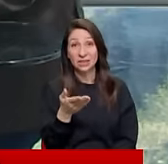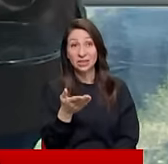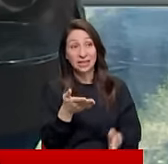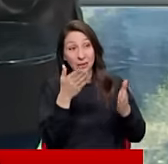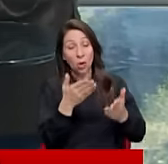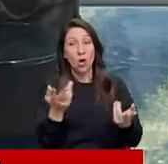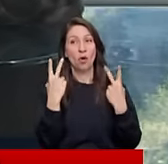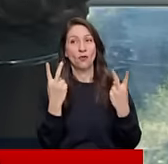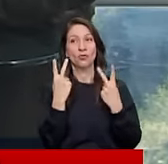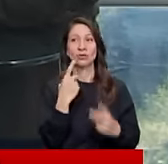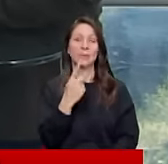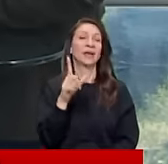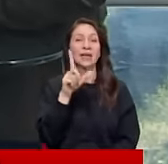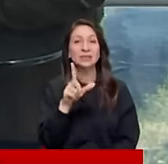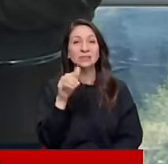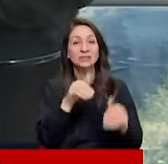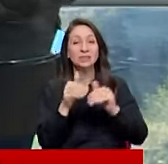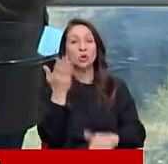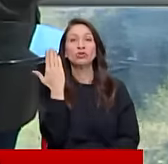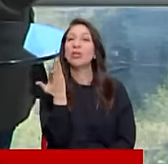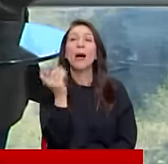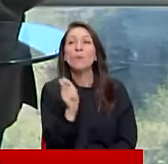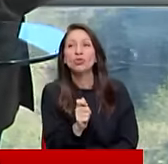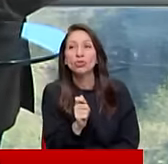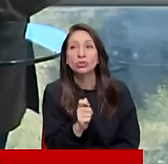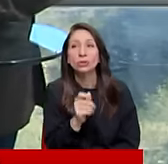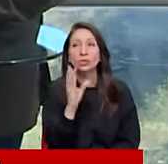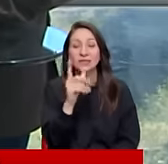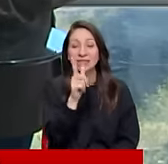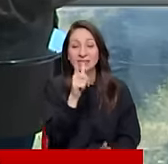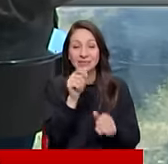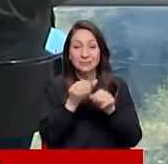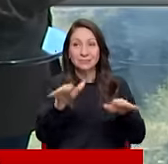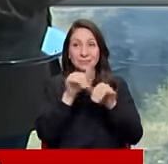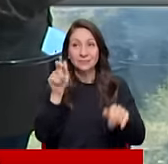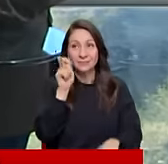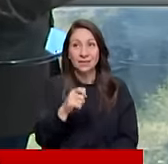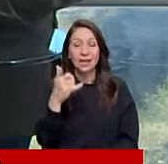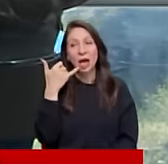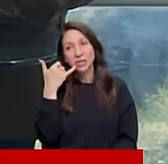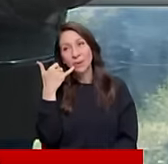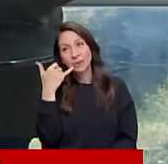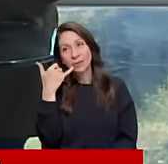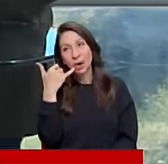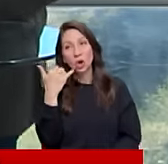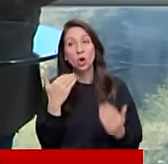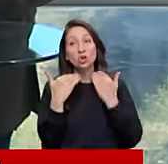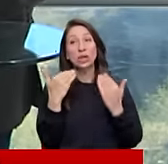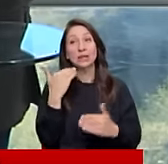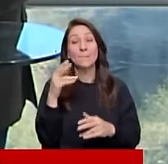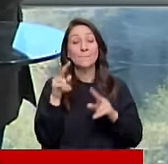eserinizle övünün demek lazım. Seçimden önce ne yapıyorlardı? Bir sürü ses kaydı yayınladık. Telefon ediyor atıyorum